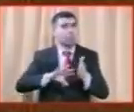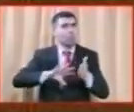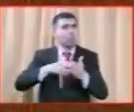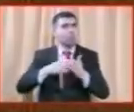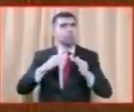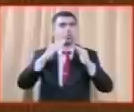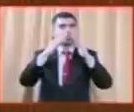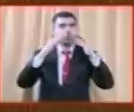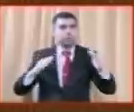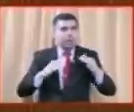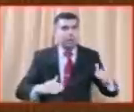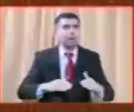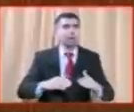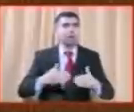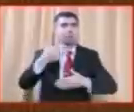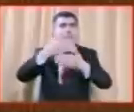جبلية ومناطق